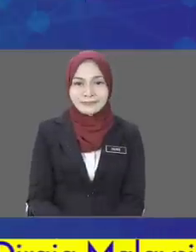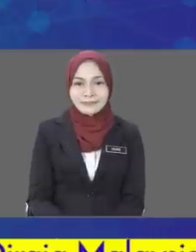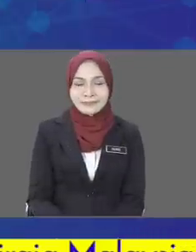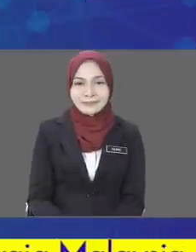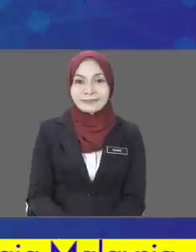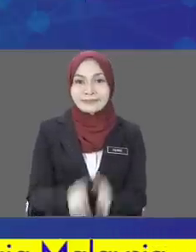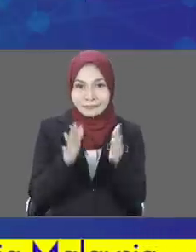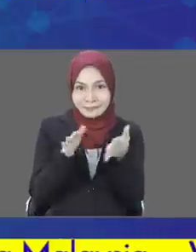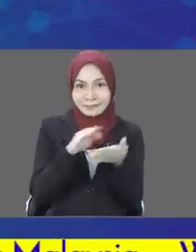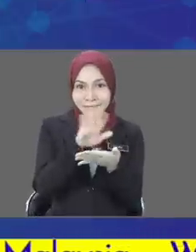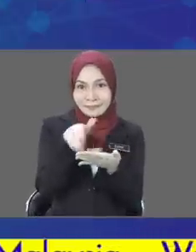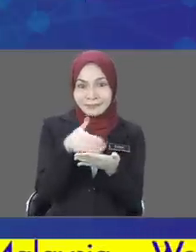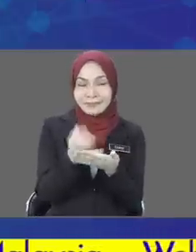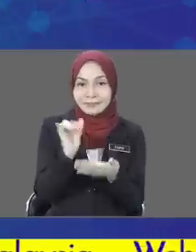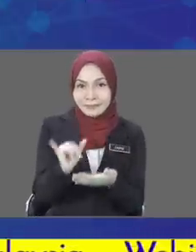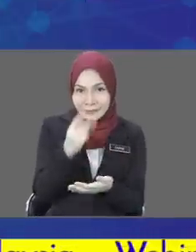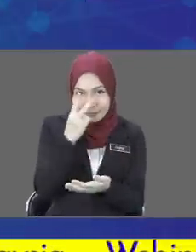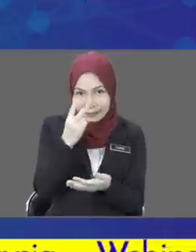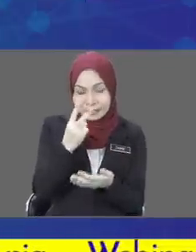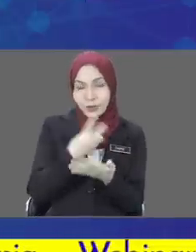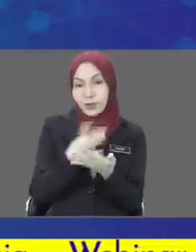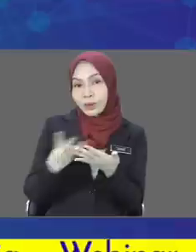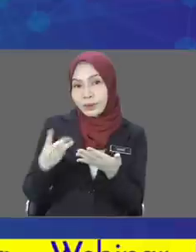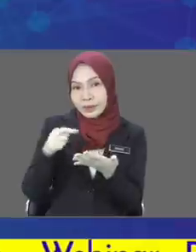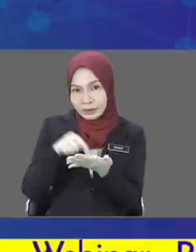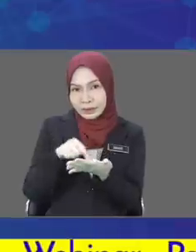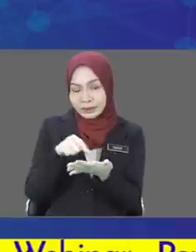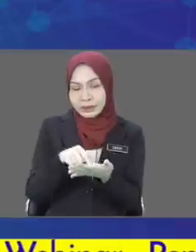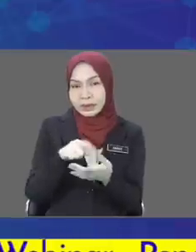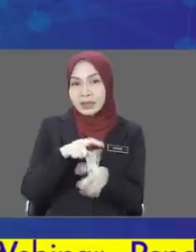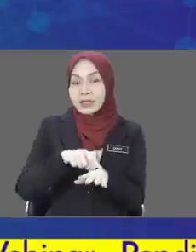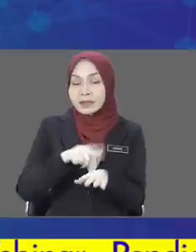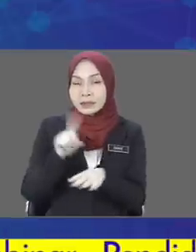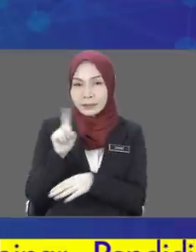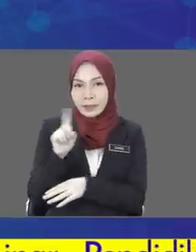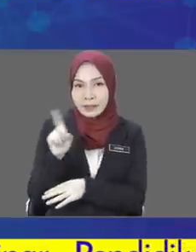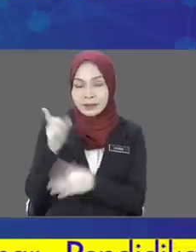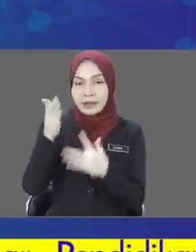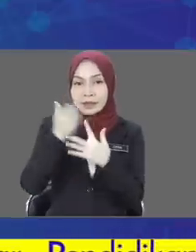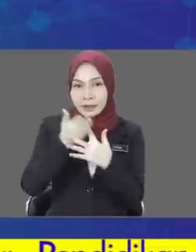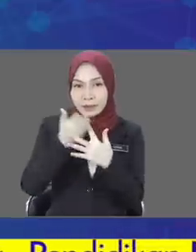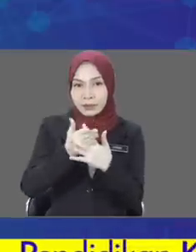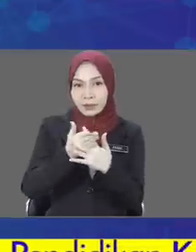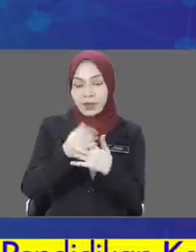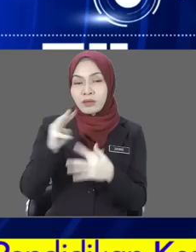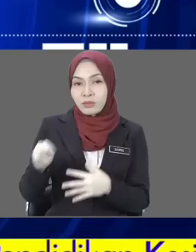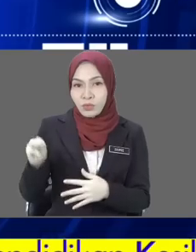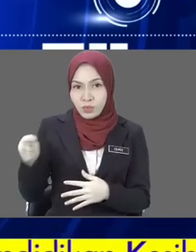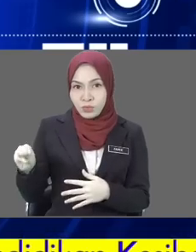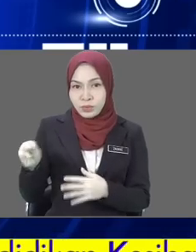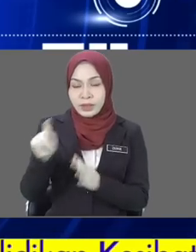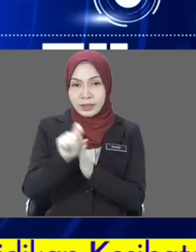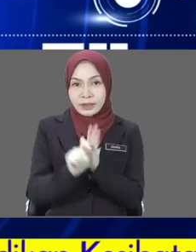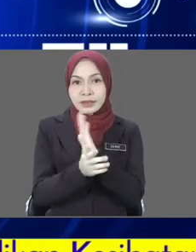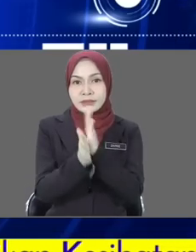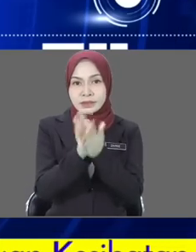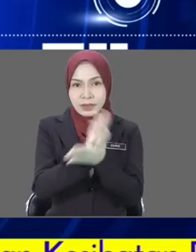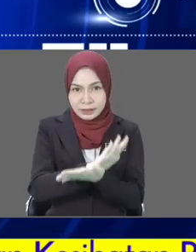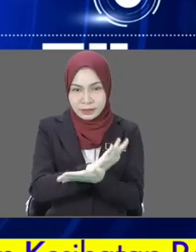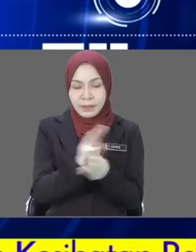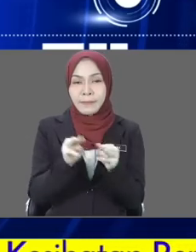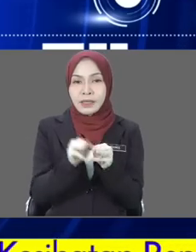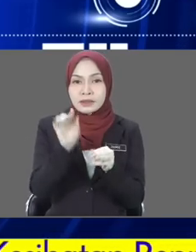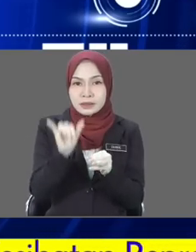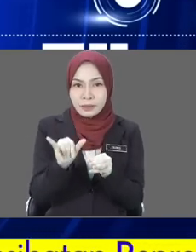para penuntun webinar sekalian Dimanakah gangguan seksual boleh berlaku seperti mana